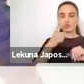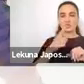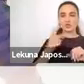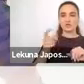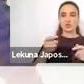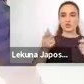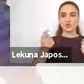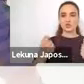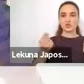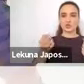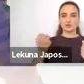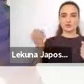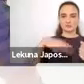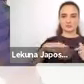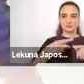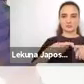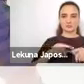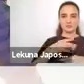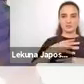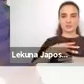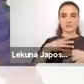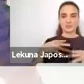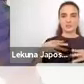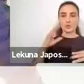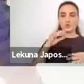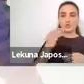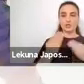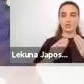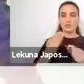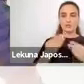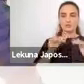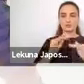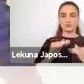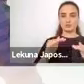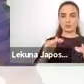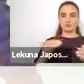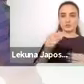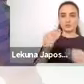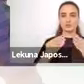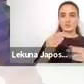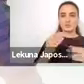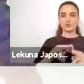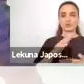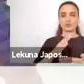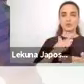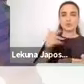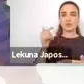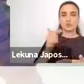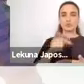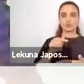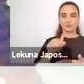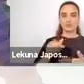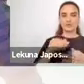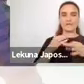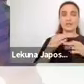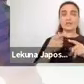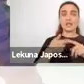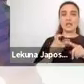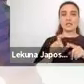იმიტომ რომ ეს ხო ზებრაა, მაგრამ როდესაც თამაშობს ბავშვი, თამაში ეს არის უკიდეგანოდ თავისუფალი